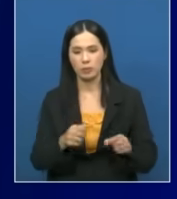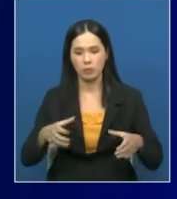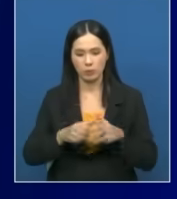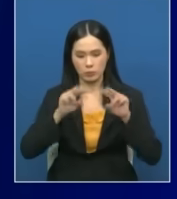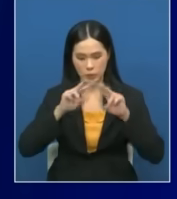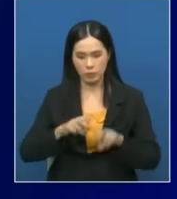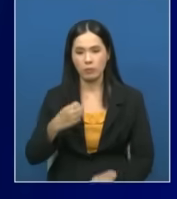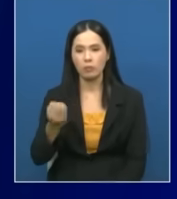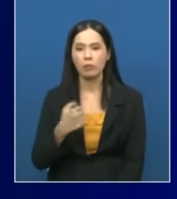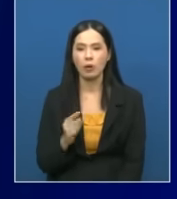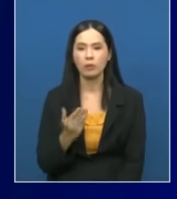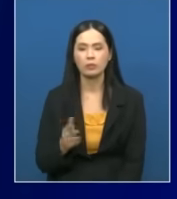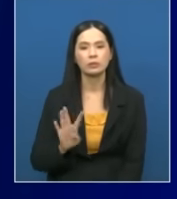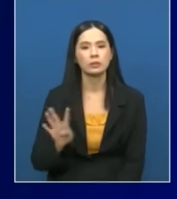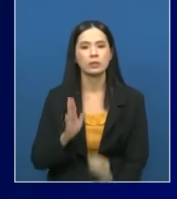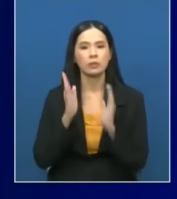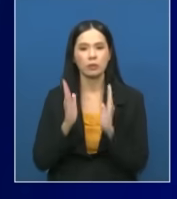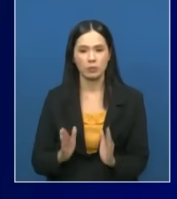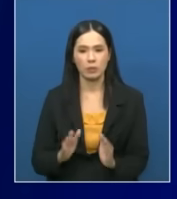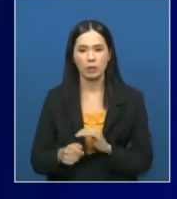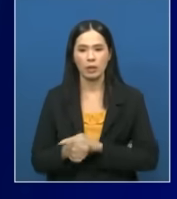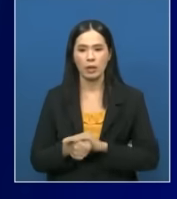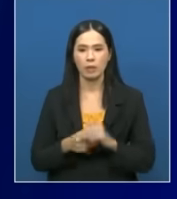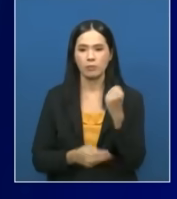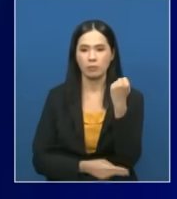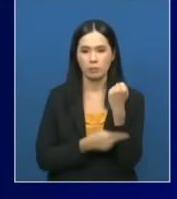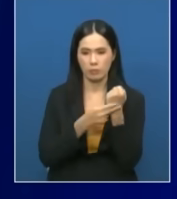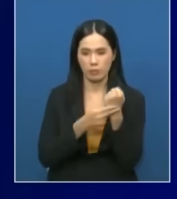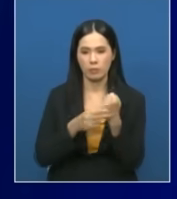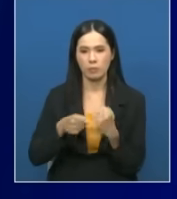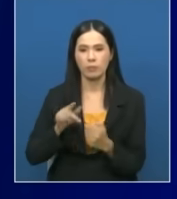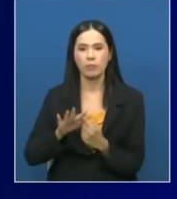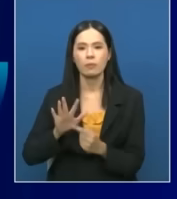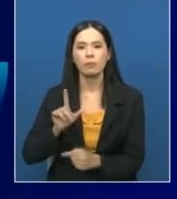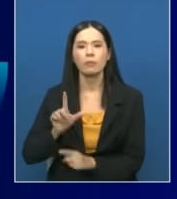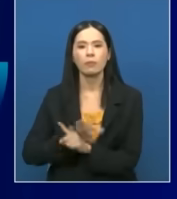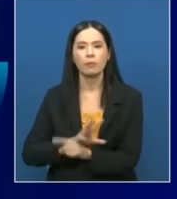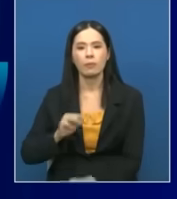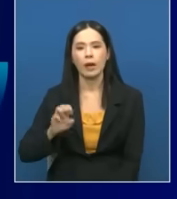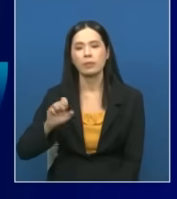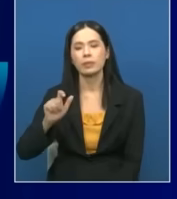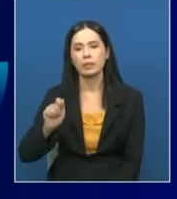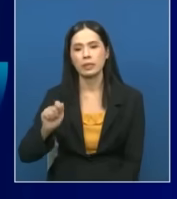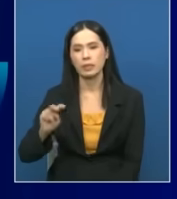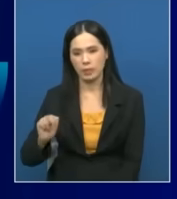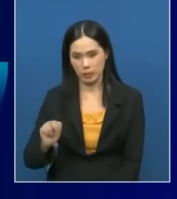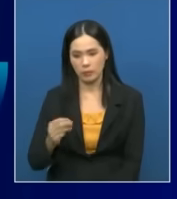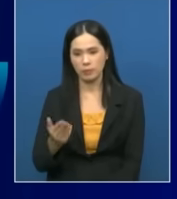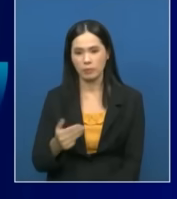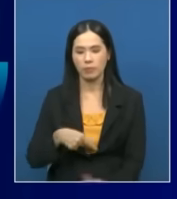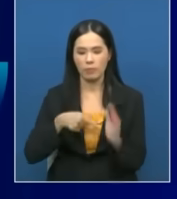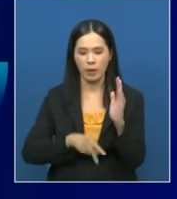จ้งเข้ามาเลยไอ้4คนนี้หลบอยู่ในโรงแรมปาล์มอินที่ตำบลโคกกลอยอำเภอตะกั่วทุ่งจังหวัด